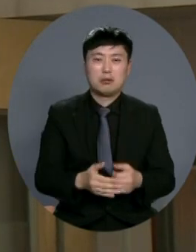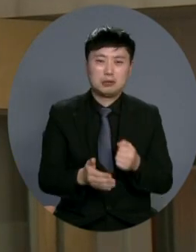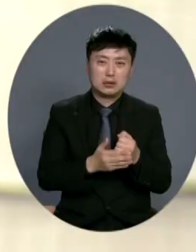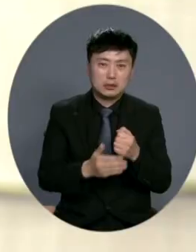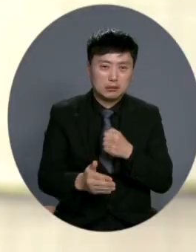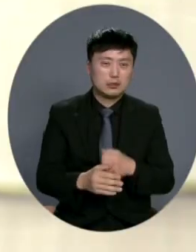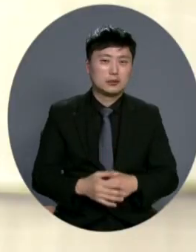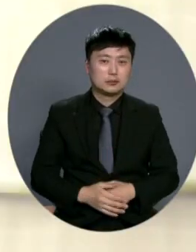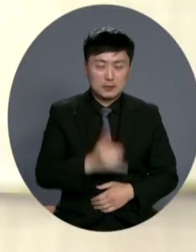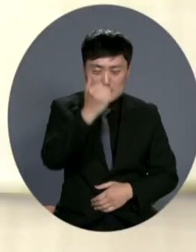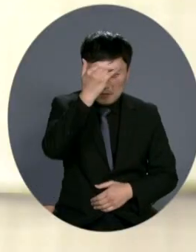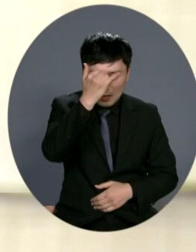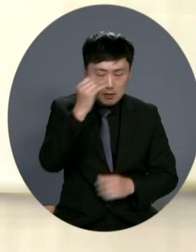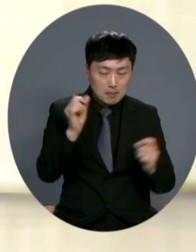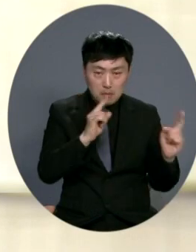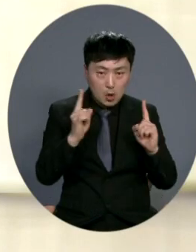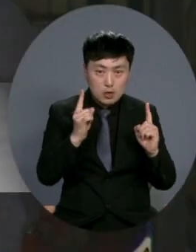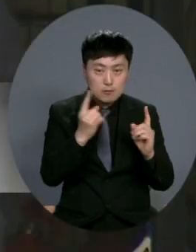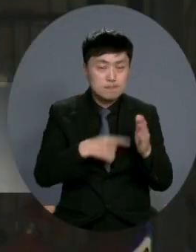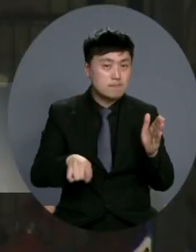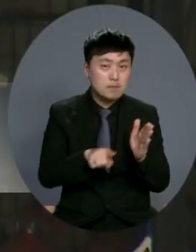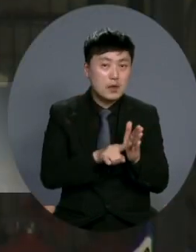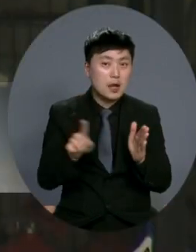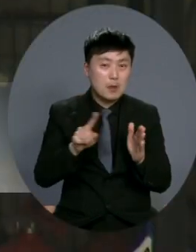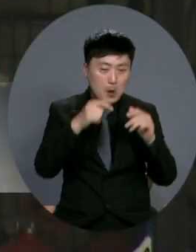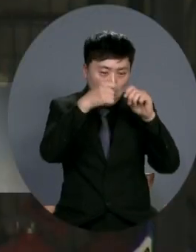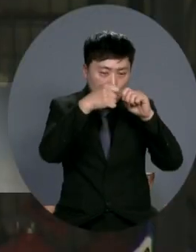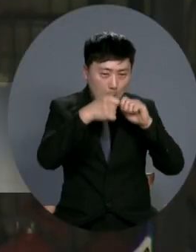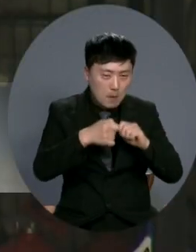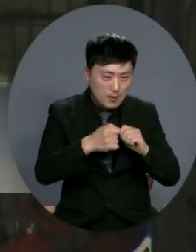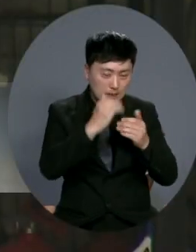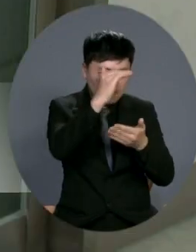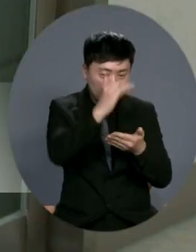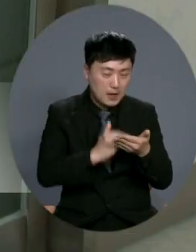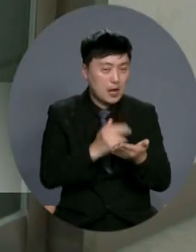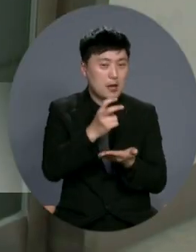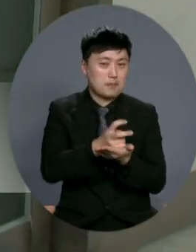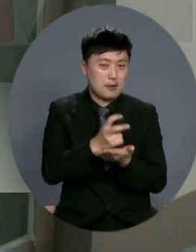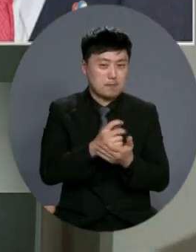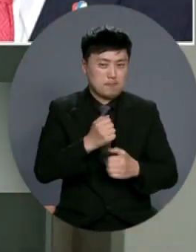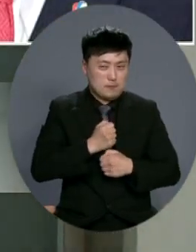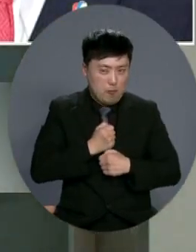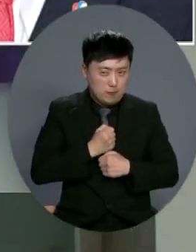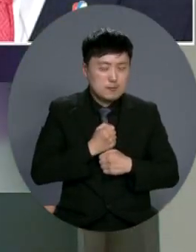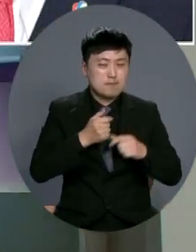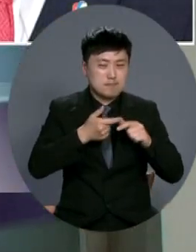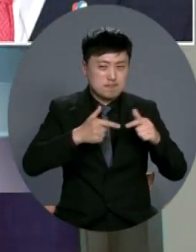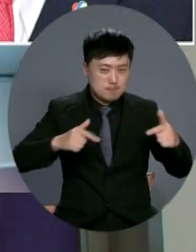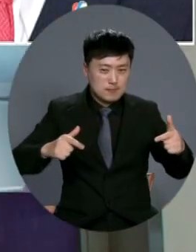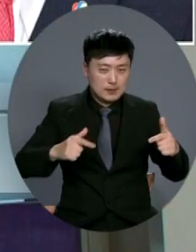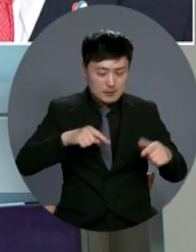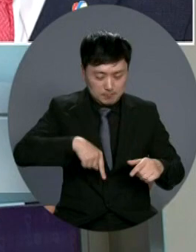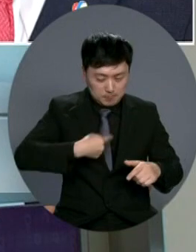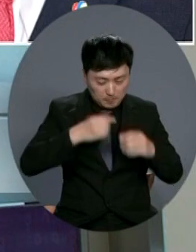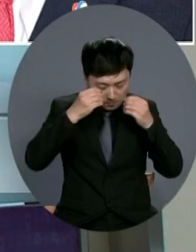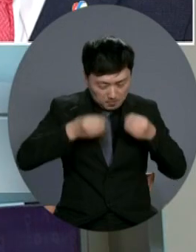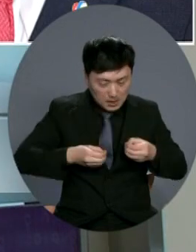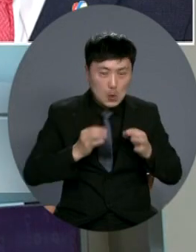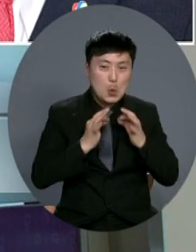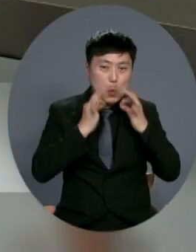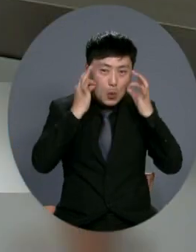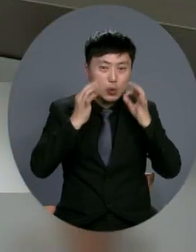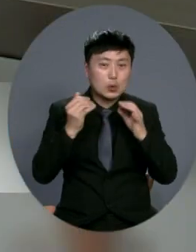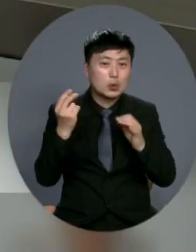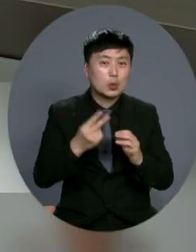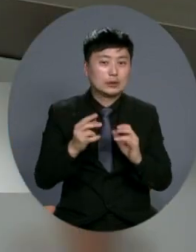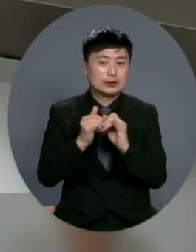지방의원들의 공직윤리를 다잡기 위해선 이제라도 세세한 내용까지 법을 지키겠다는 자체적인 쇄신 노력과 함께